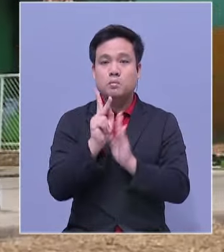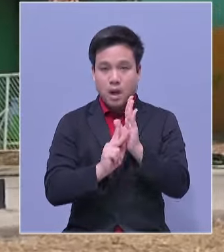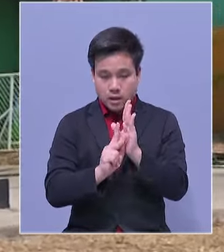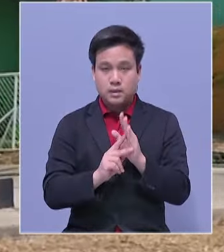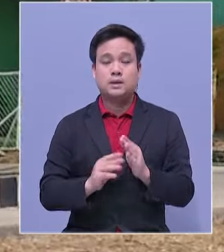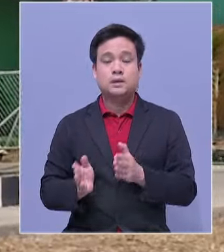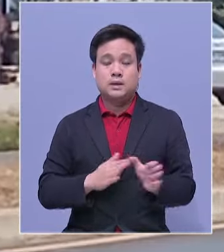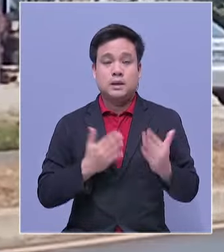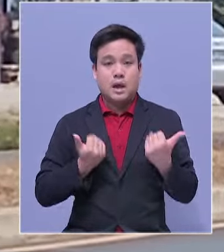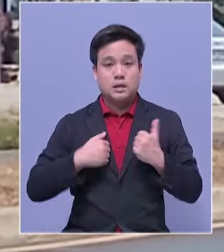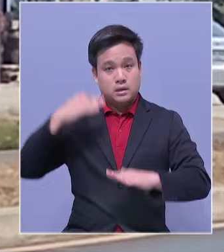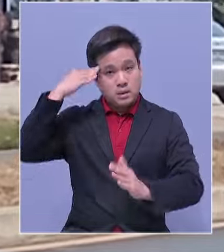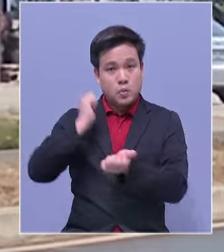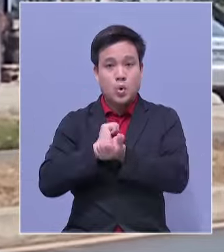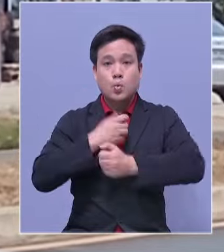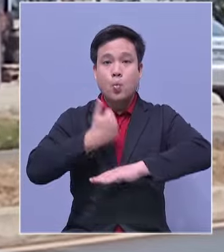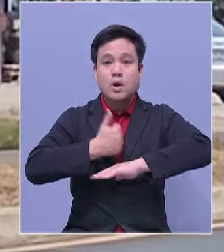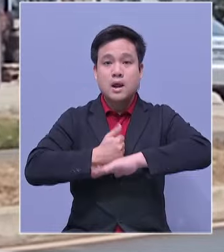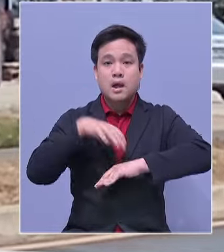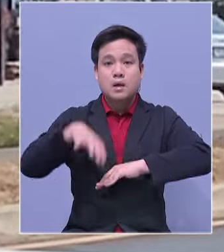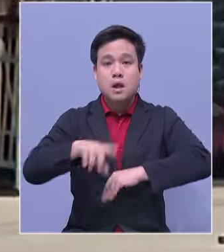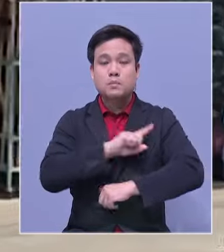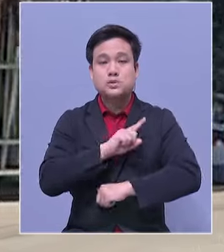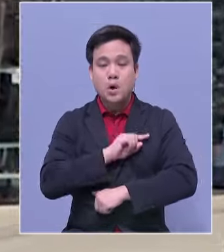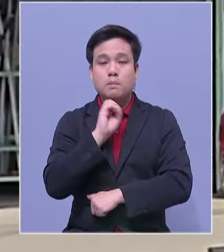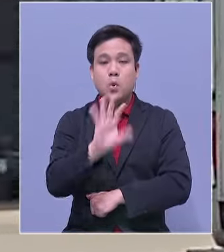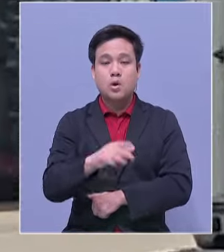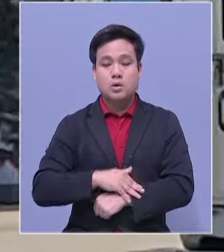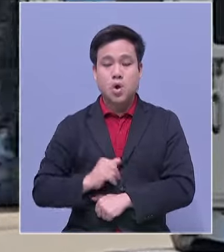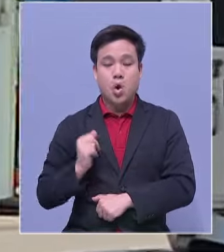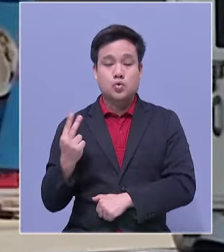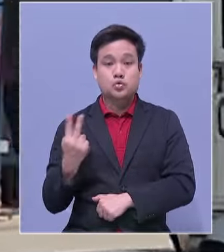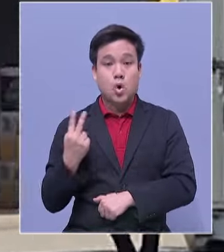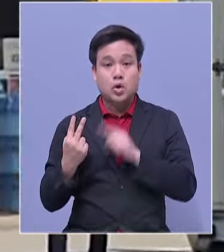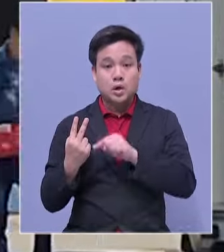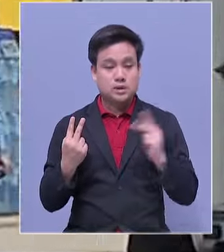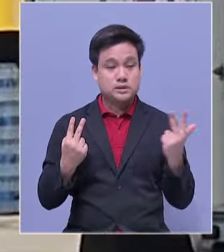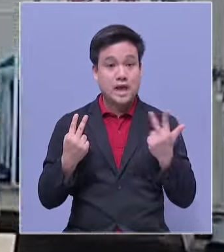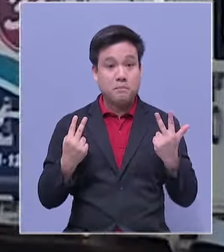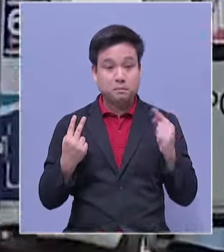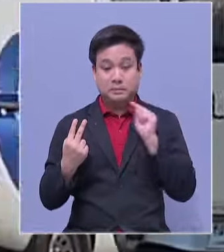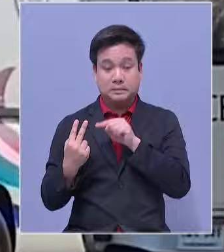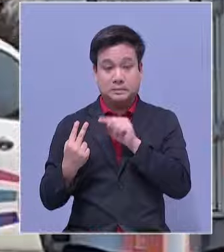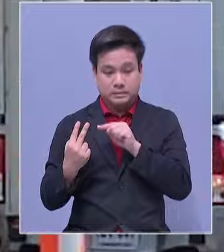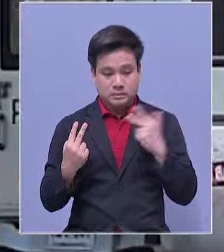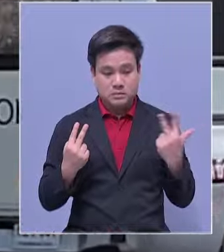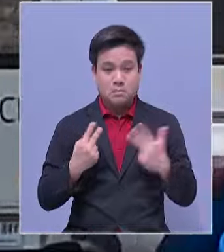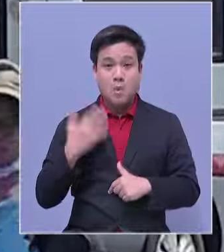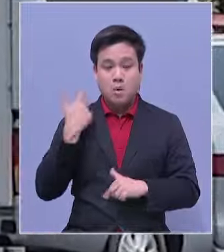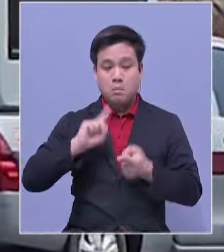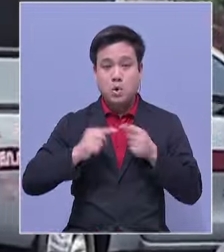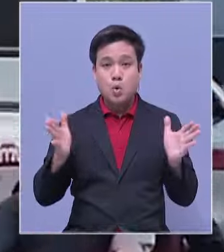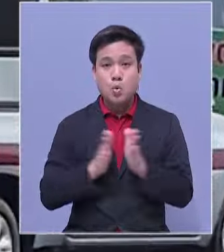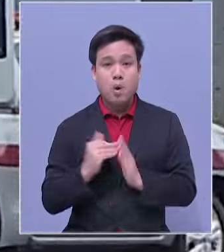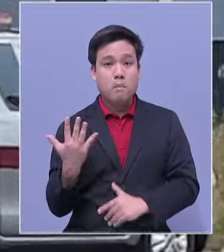พันตำรวจเอกรณิตไตรวงศานะคะบอกว่ากลุ่มของผู้ก่อเหตุกับกลุ่มของน้องกันก็คือกลุ่มผู้เสียชีวิตจริงๆเขาเคยเป็นเพื่อน